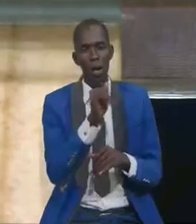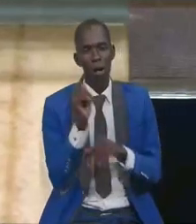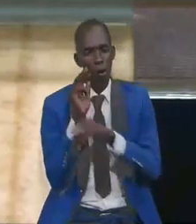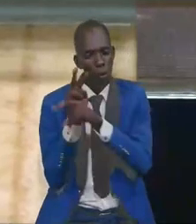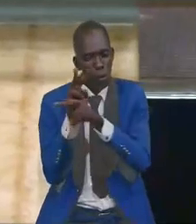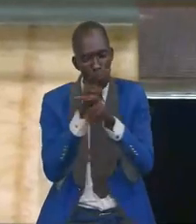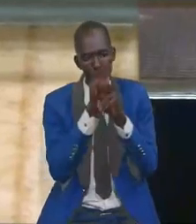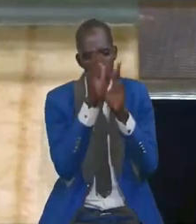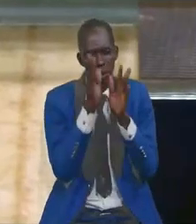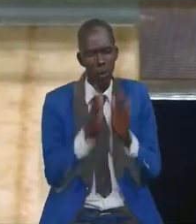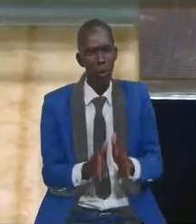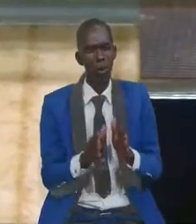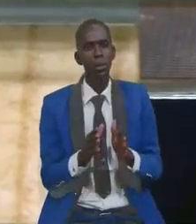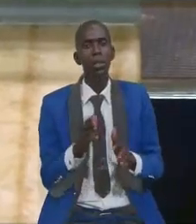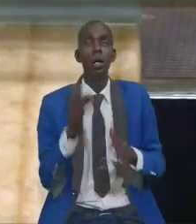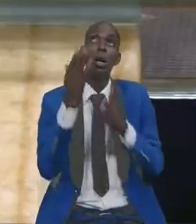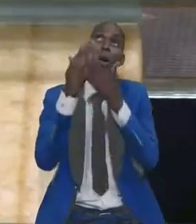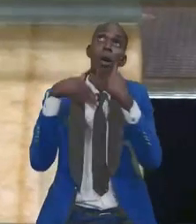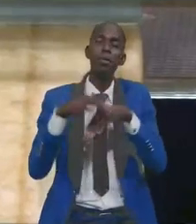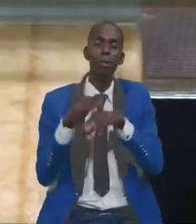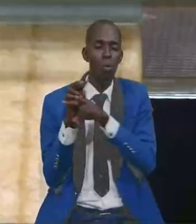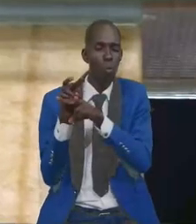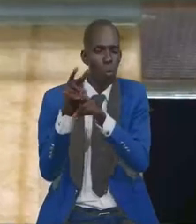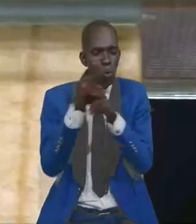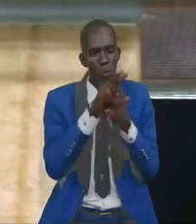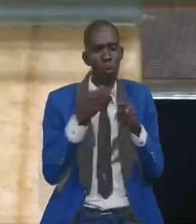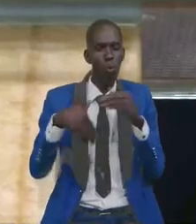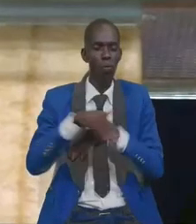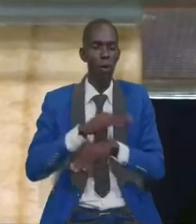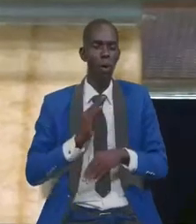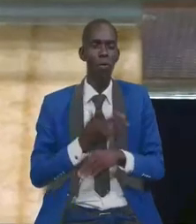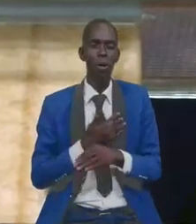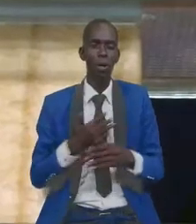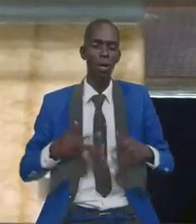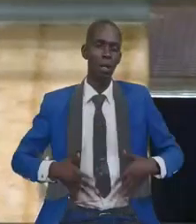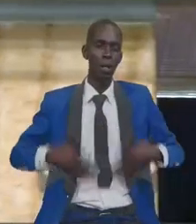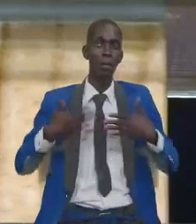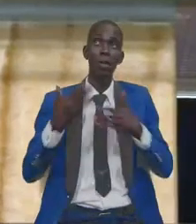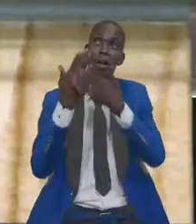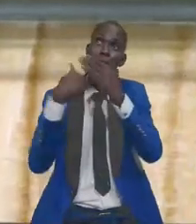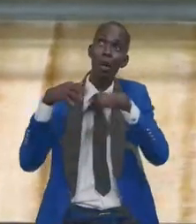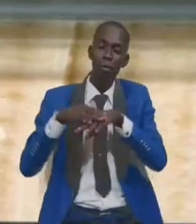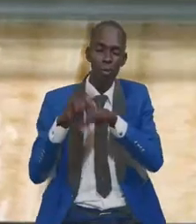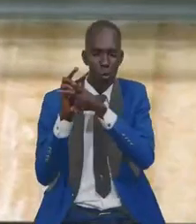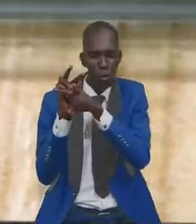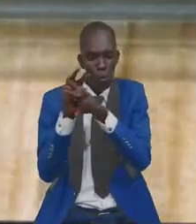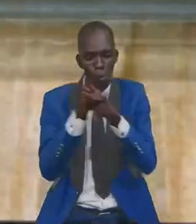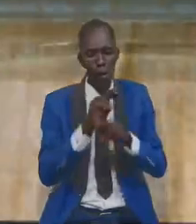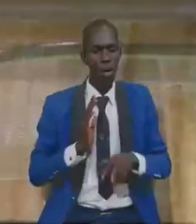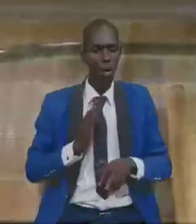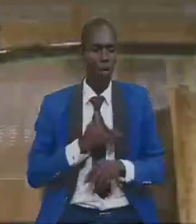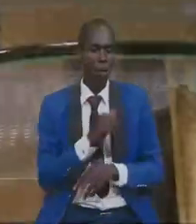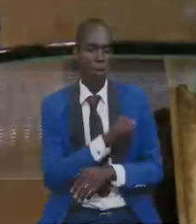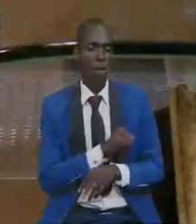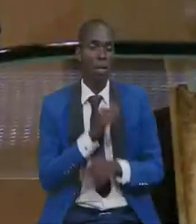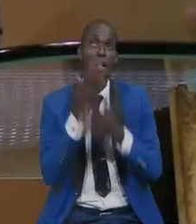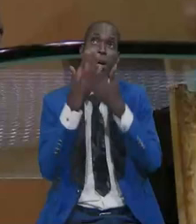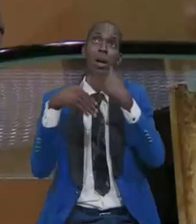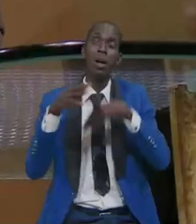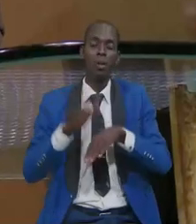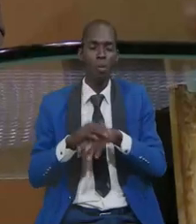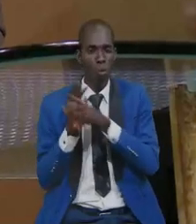ceux qui veillent, le ciel veille sur notre vie, le ciel surveille notre attitude, le ciel vous connaît. Le ciel connaît votre